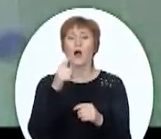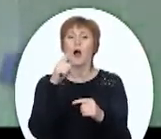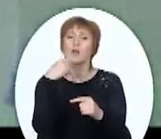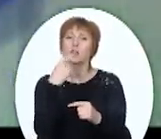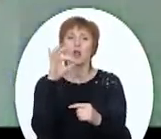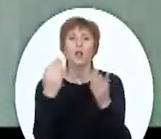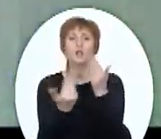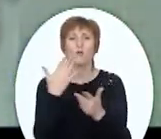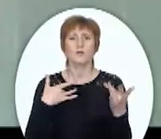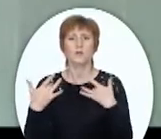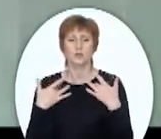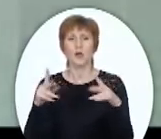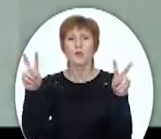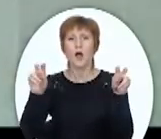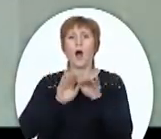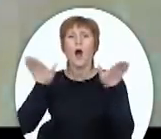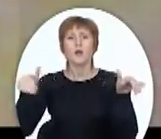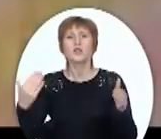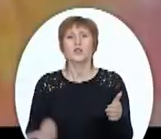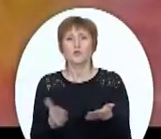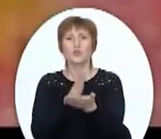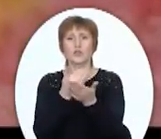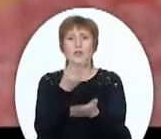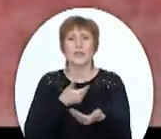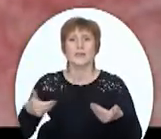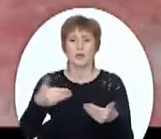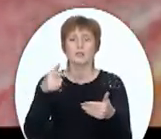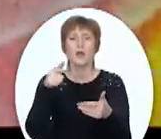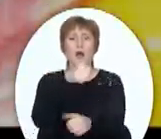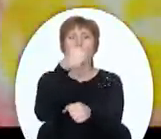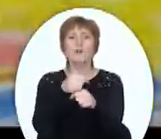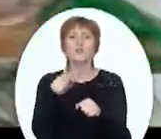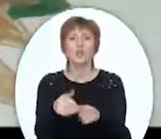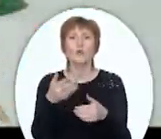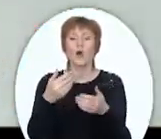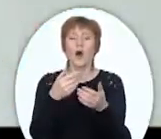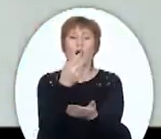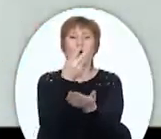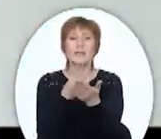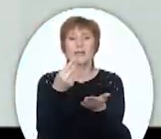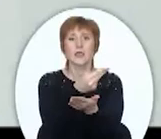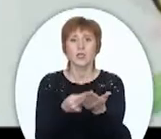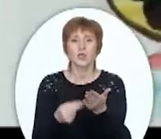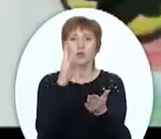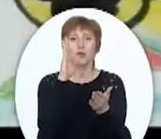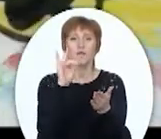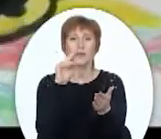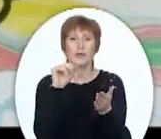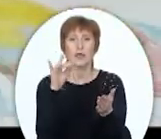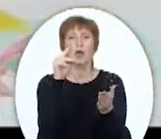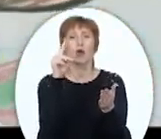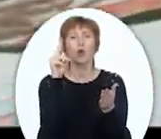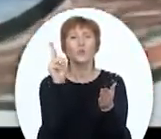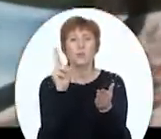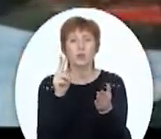Речь идет о новом спектакле «Ангелы живут среди нас». В основу этой постановки легли рисунки Вики Кузьминой.